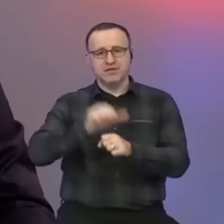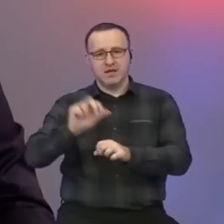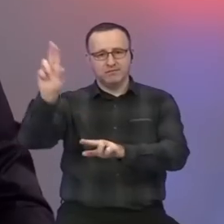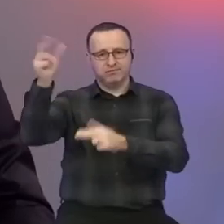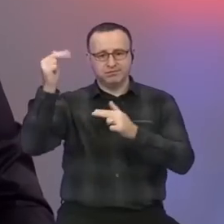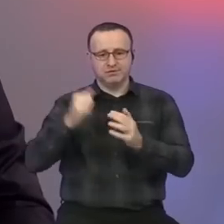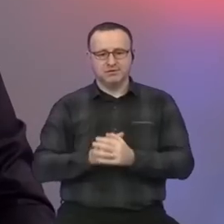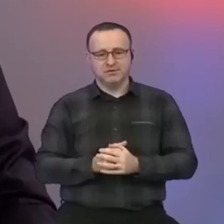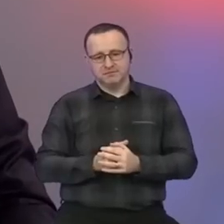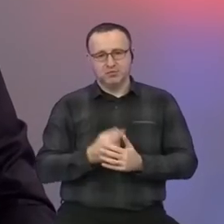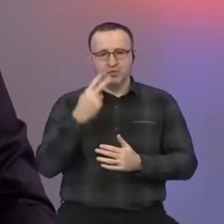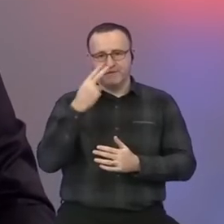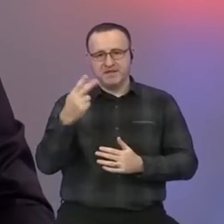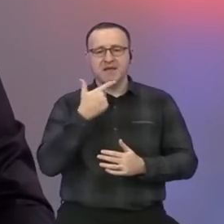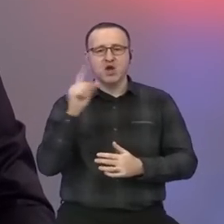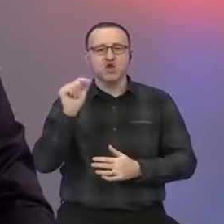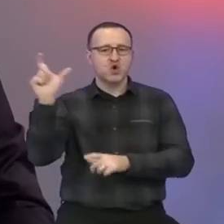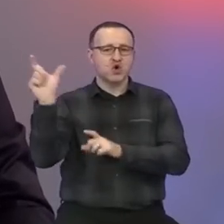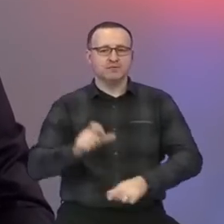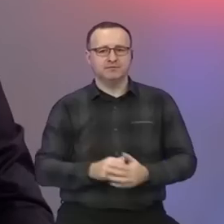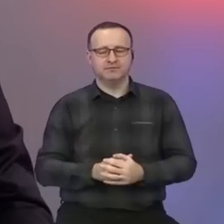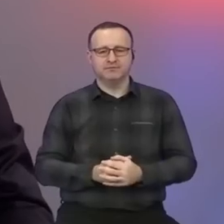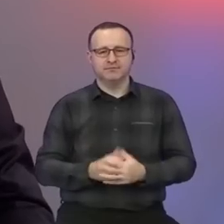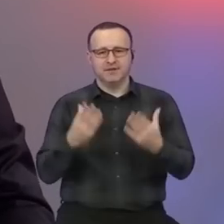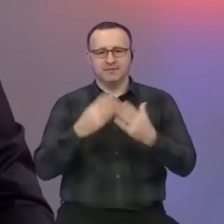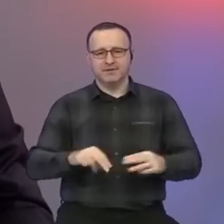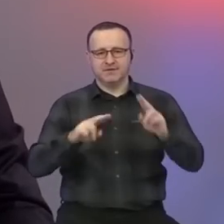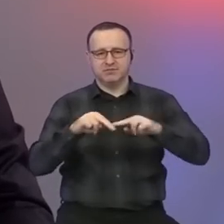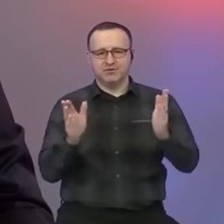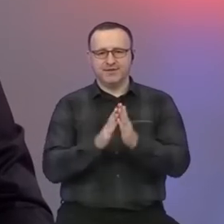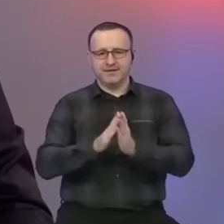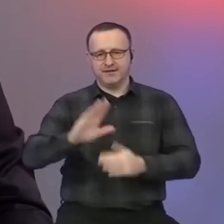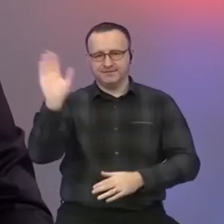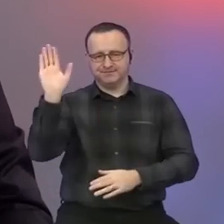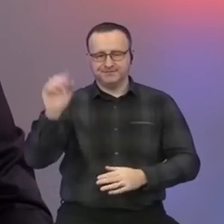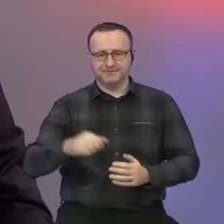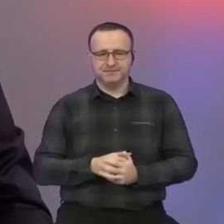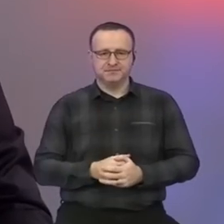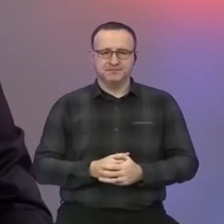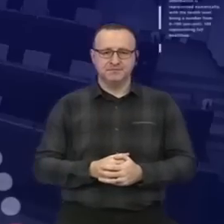sľub, ktorý mi dal. My sa uvidíme o 2 týždne. Prežite ešte pekný zvyšok nedele. Dovidenia.